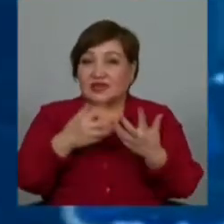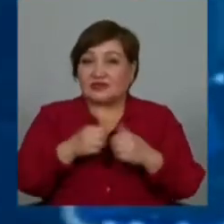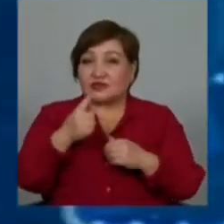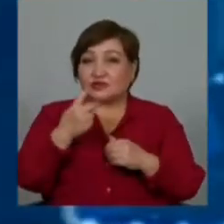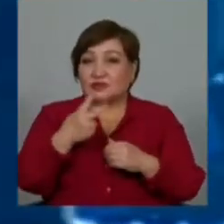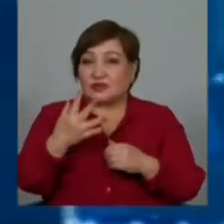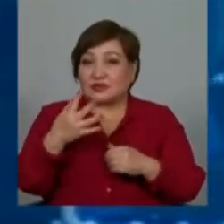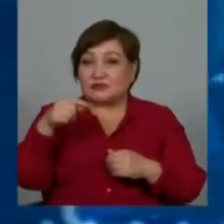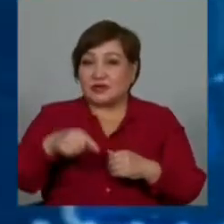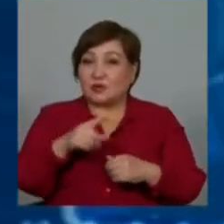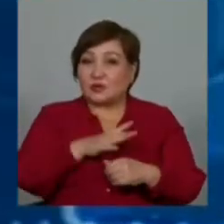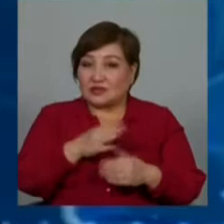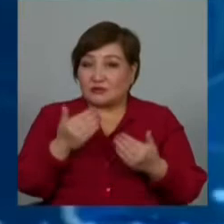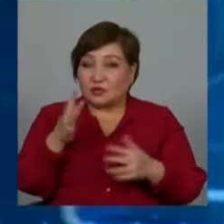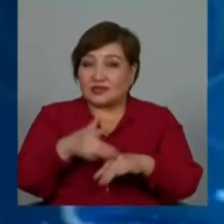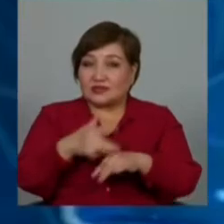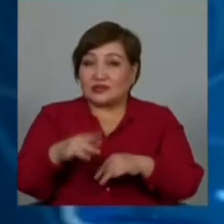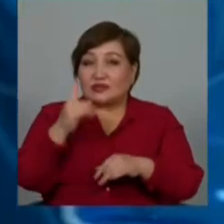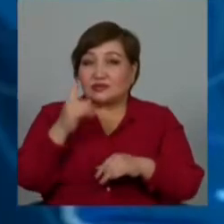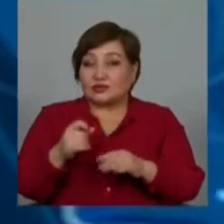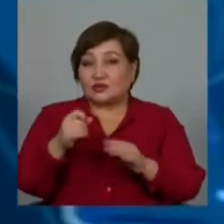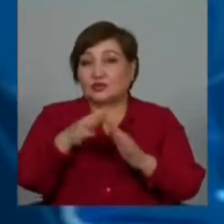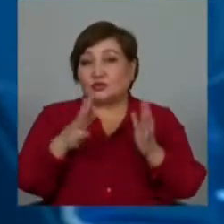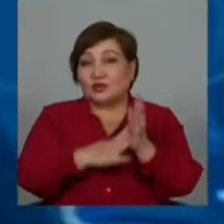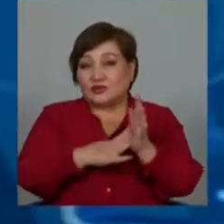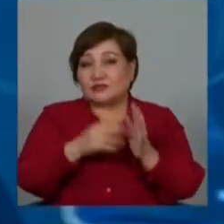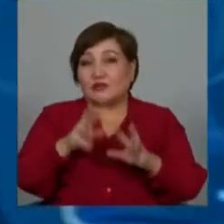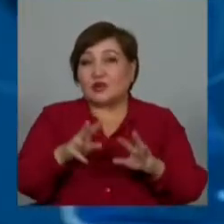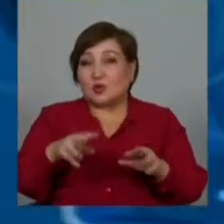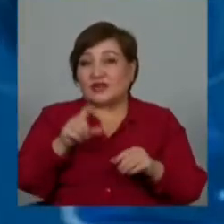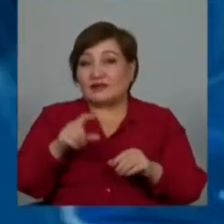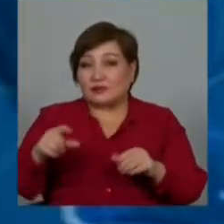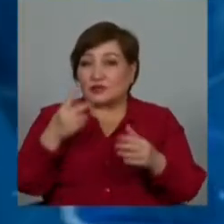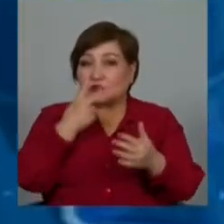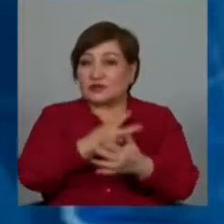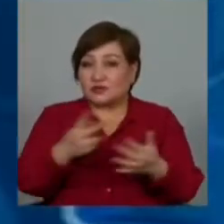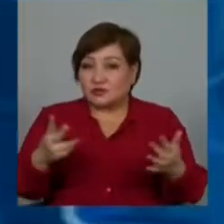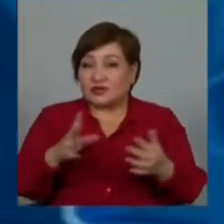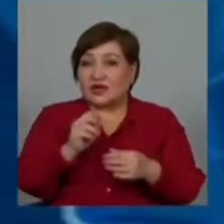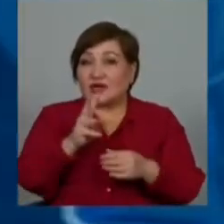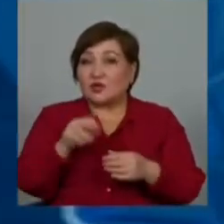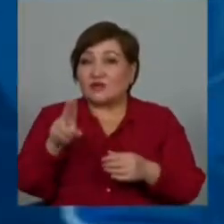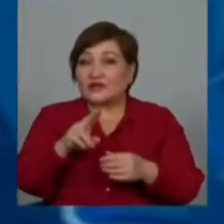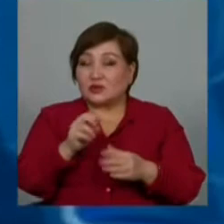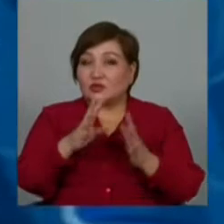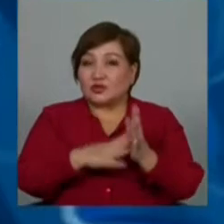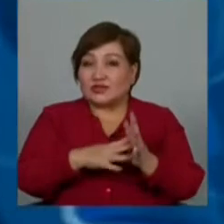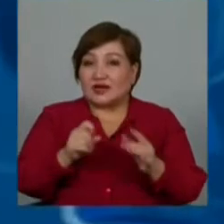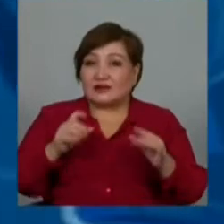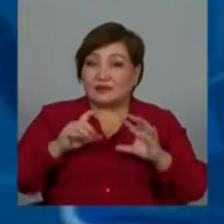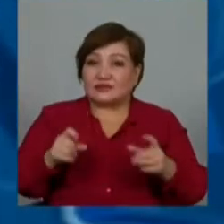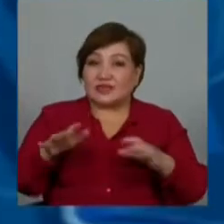болса, бүгінгі статистика 119 миллион адамды көрсетіп тұр. COVID-19 адамзатты дүрсілкіндіріп, барлық